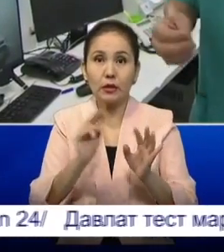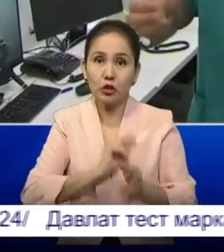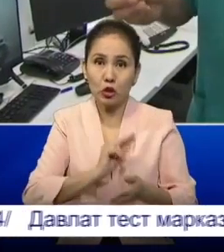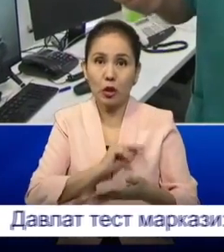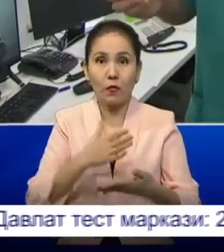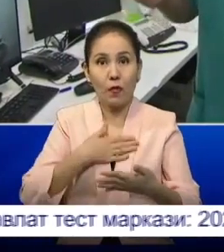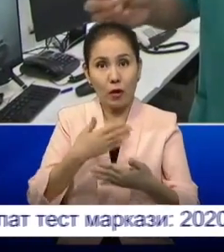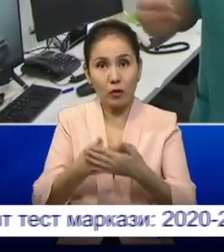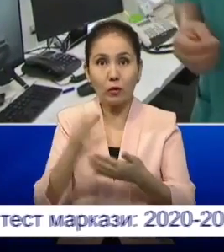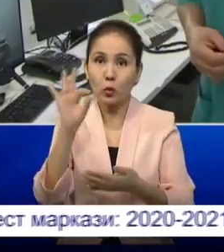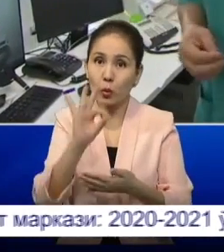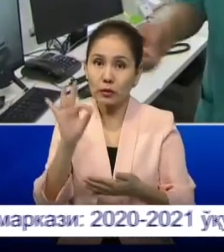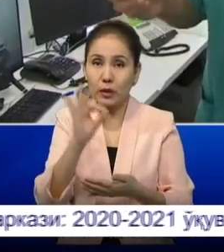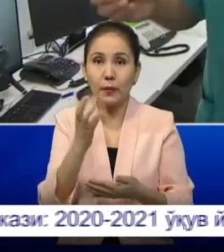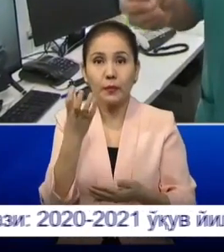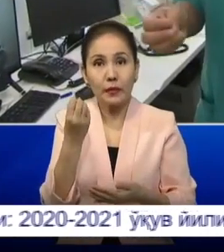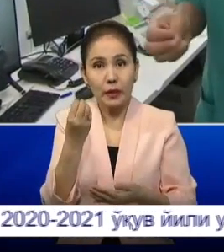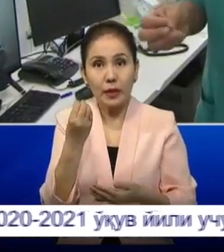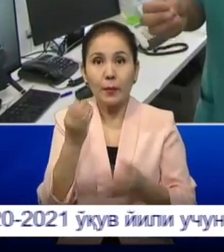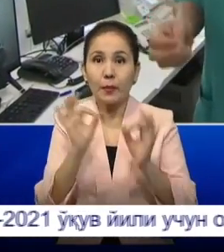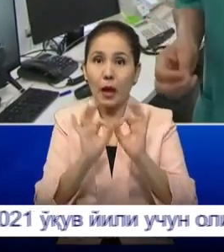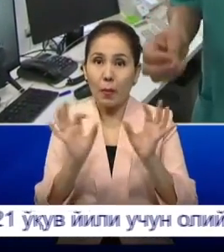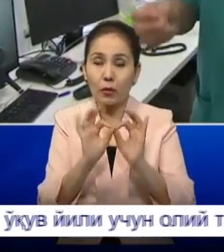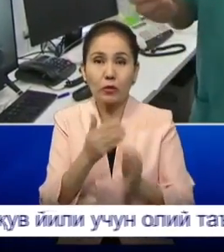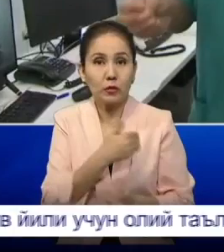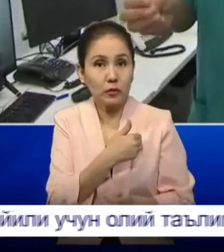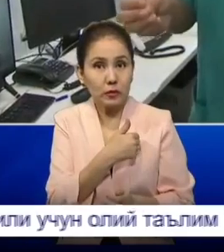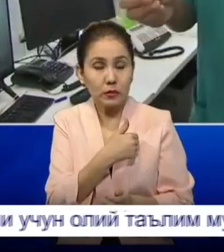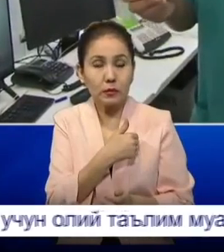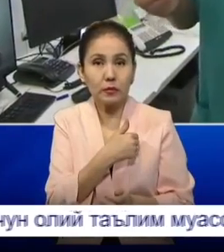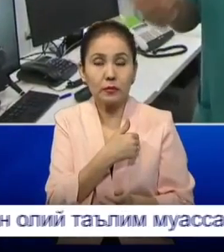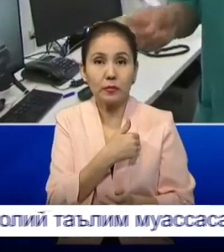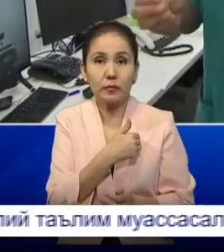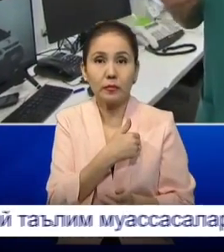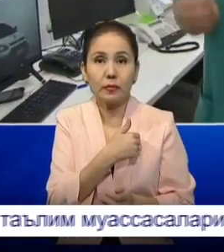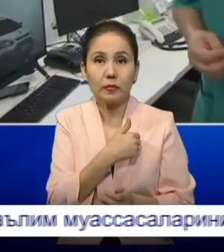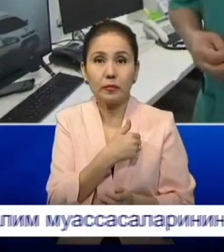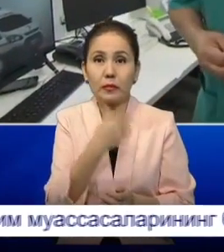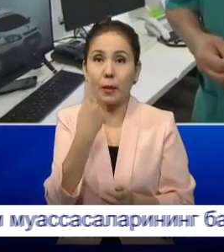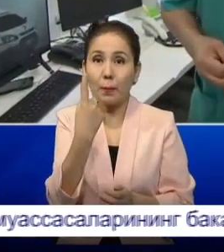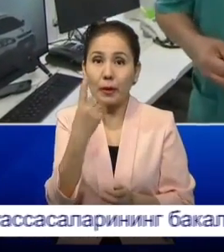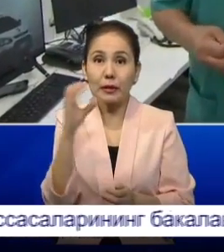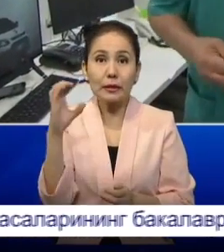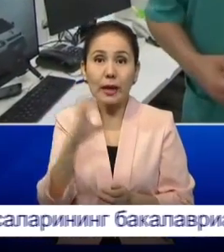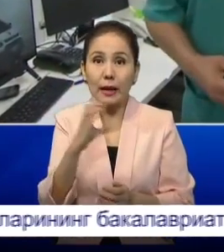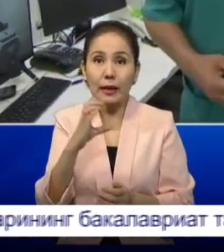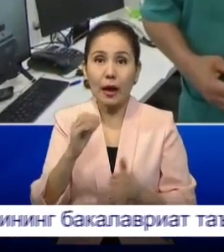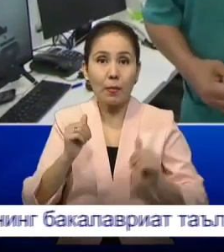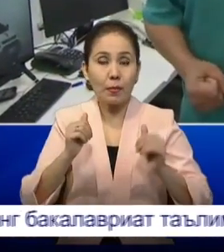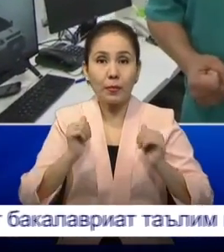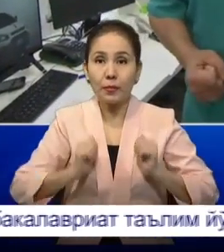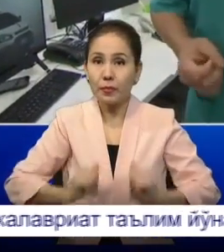faoliyati to'g'risida yana bir nima deydi axborot bersam, o'sha bir daqiqa ham tinim